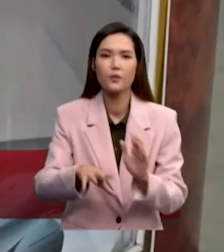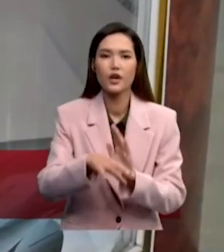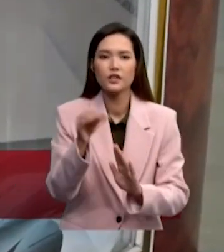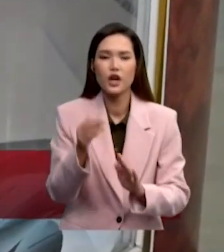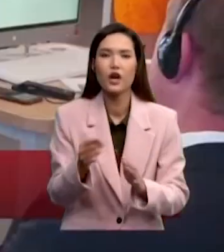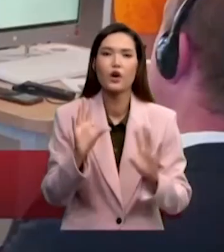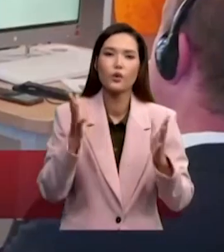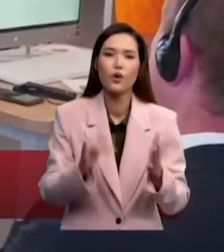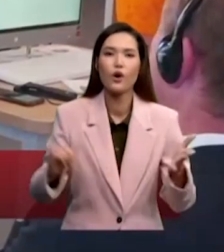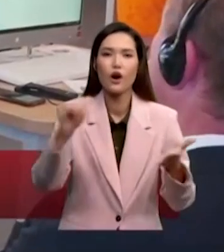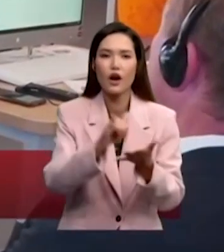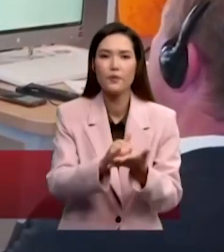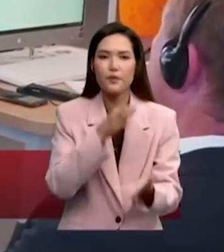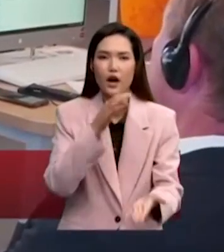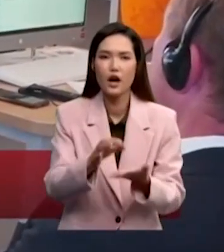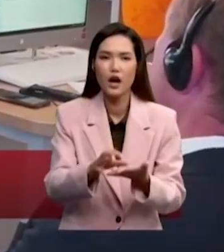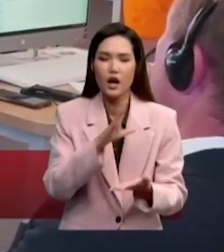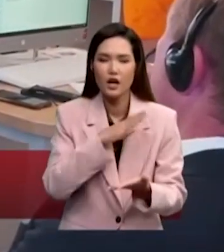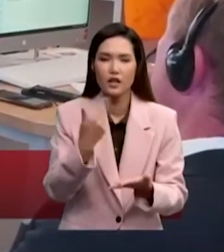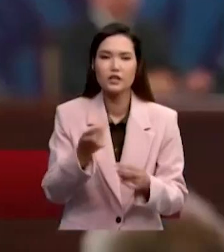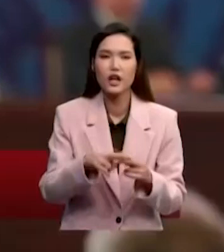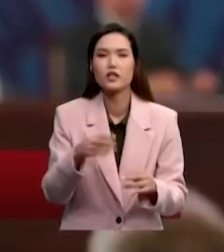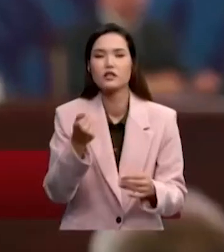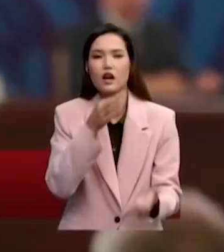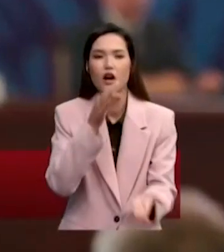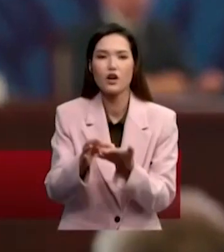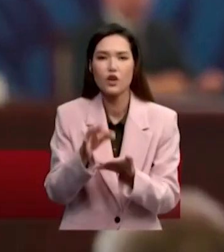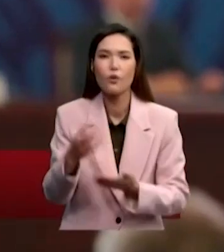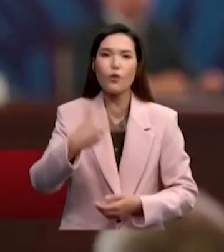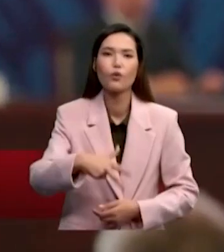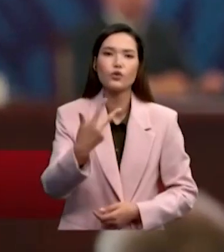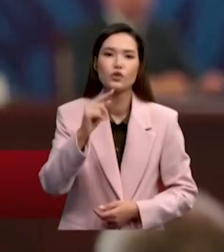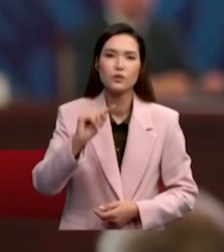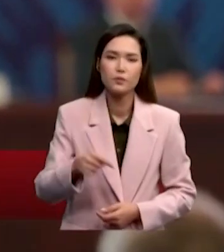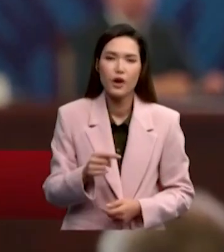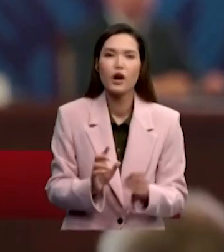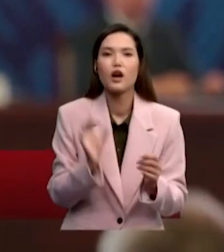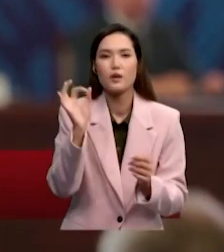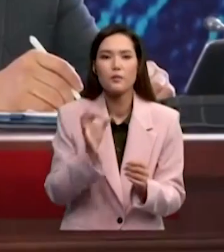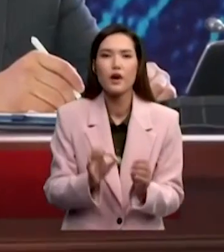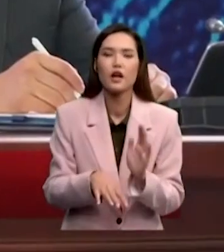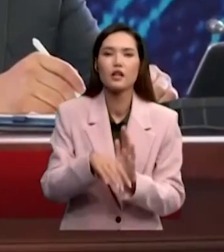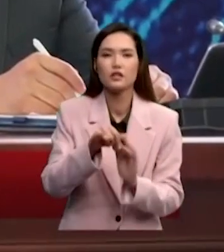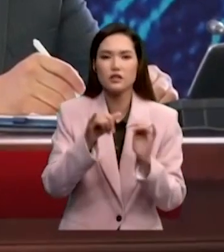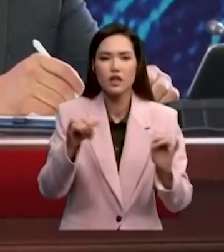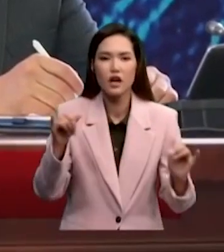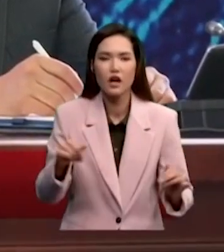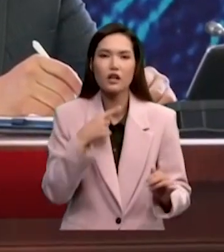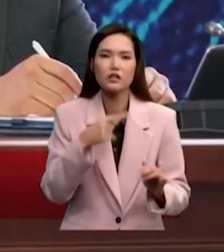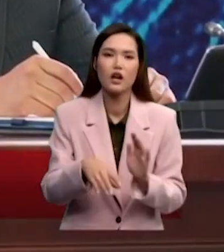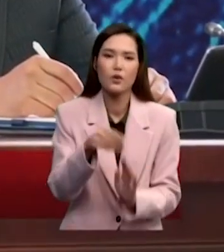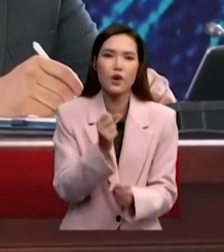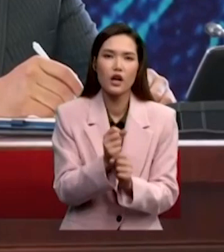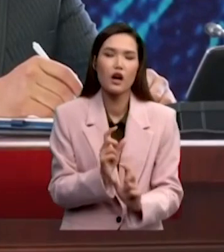өтті деп жариялады. Себебі Өзбекстан заңнамасына сай дауыс берушілердің 33%-дан астамы таңдауын жасаса, науқан өтті деп